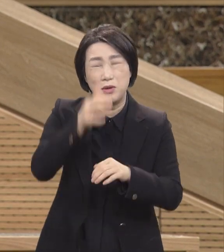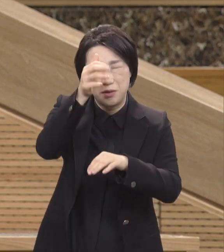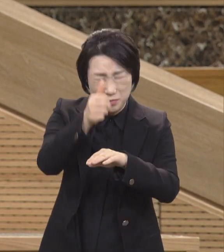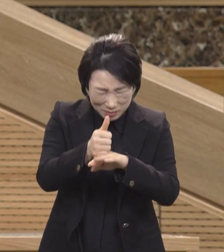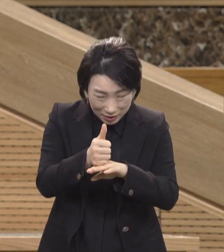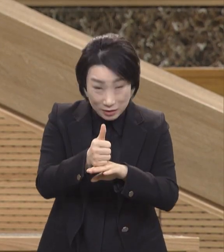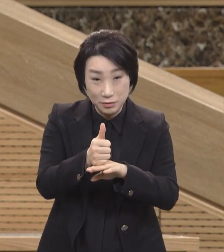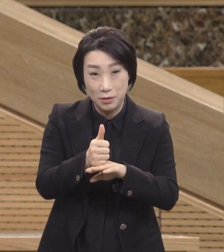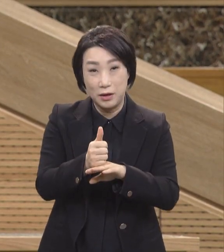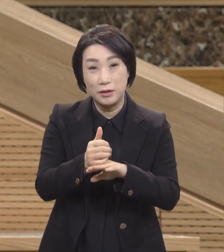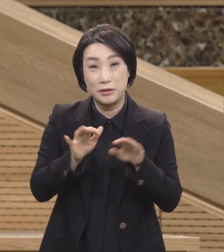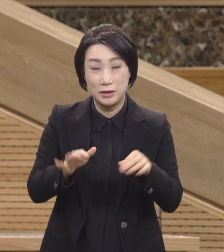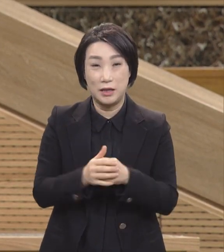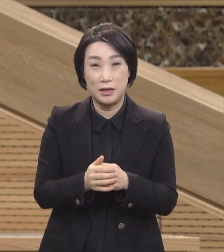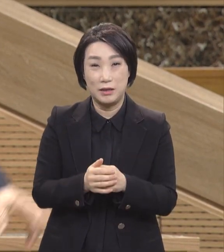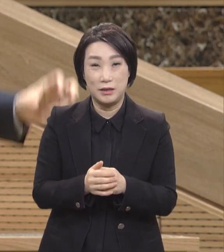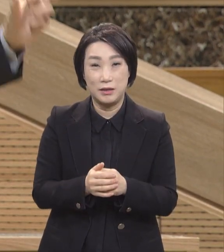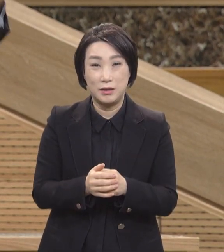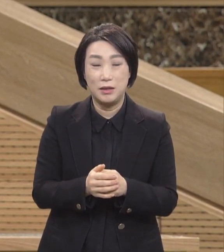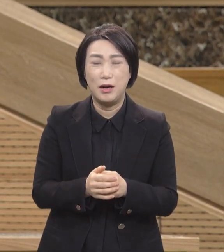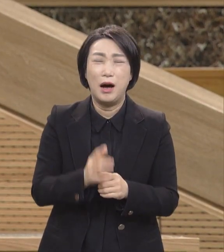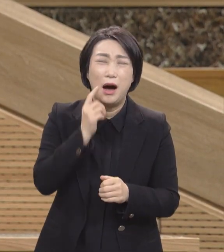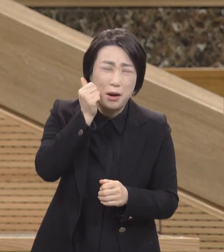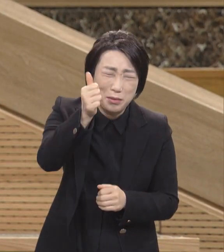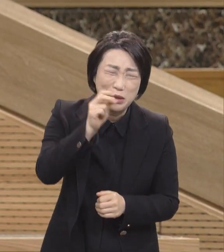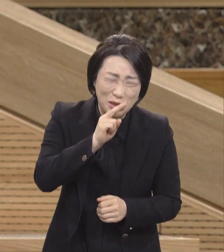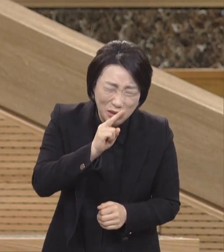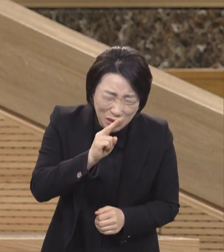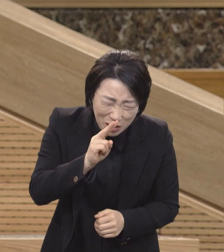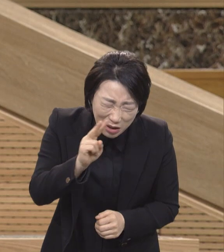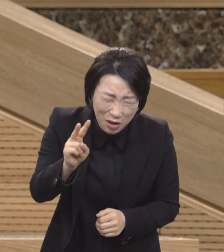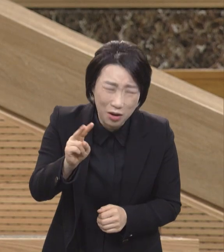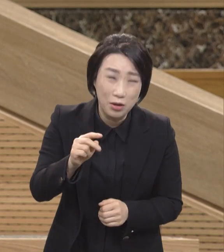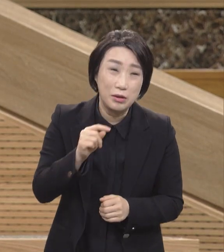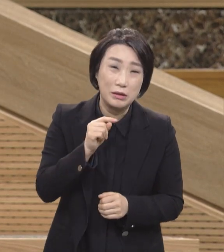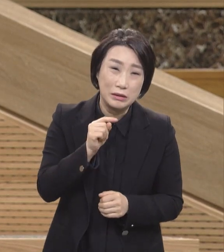마지막 최후의 아버지요